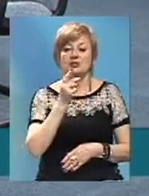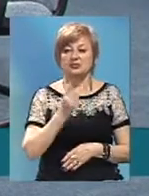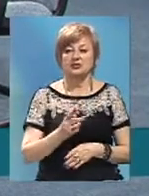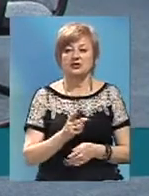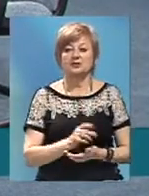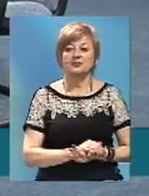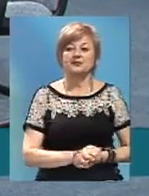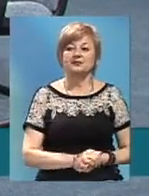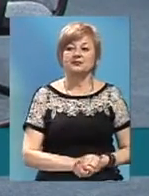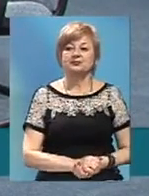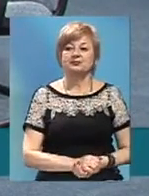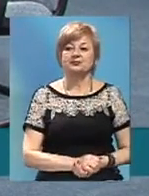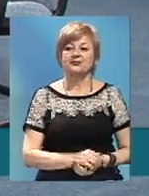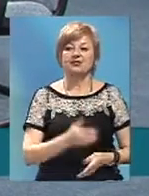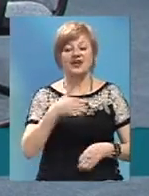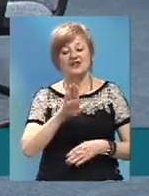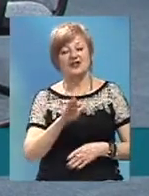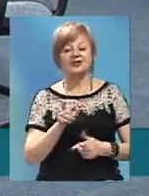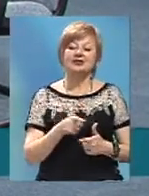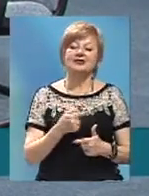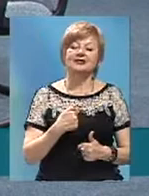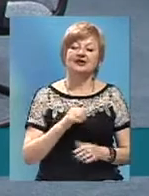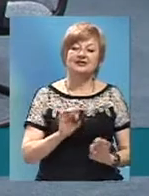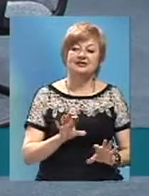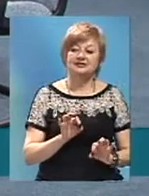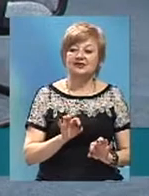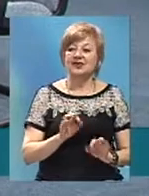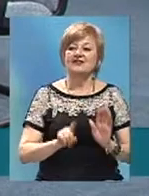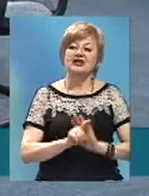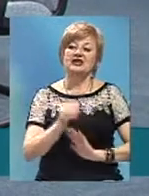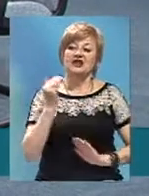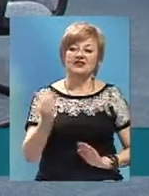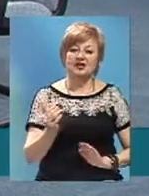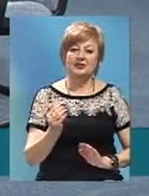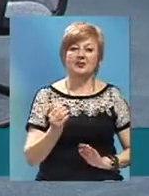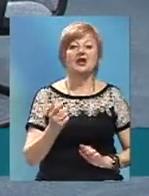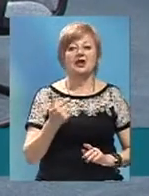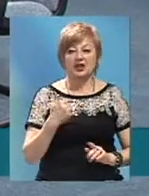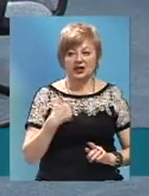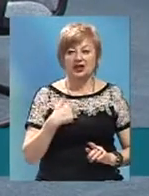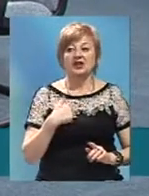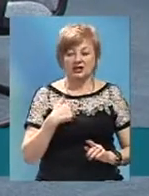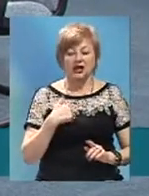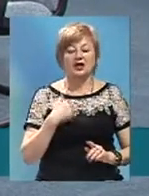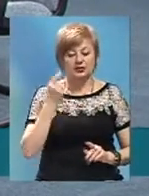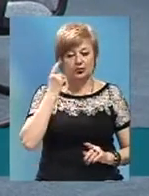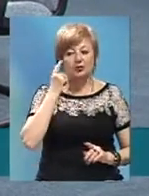цього приводу? То відео чи я? Спочатку ви, Іночка. То я все-таки пошлюся